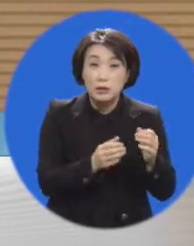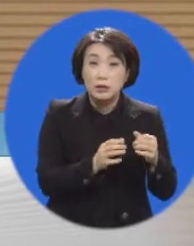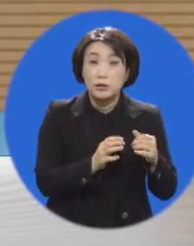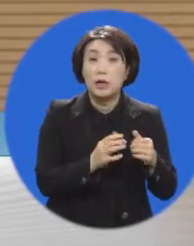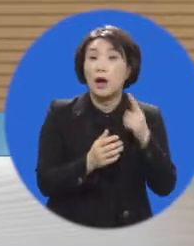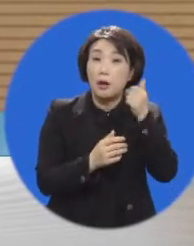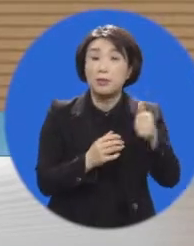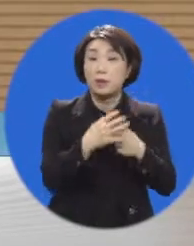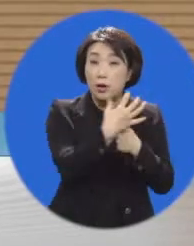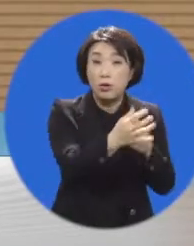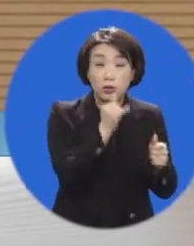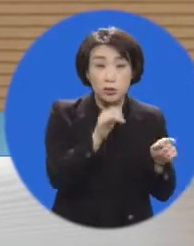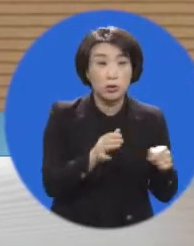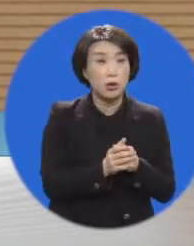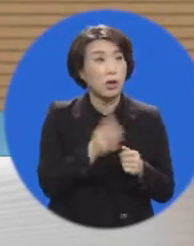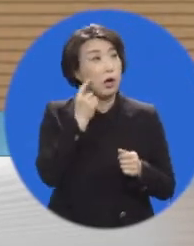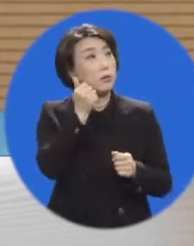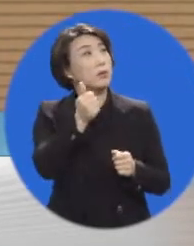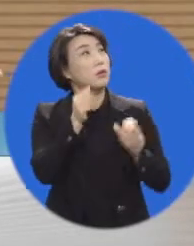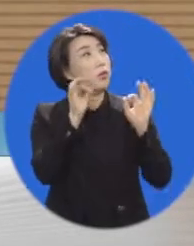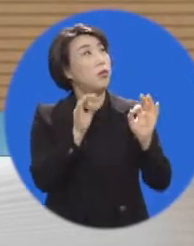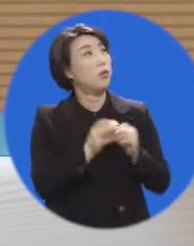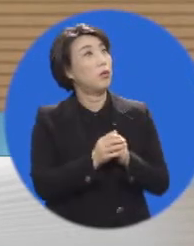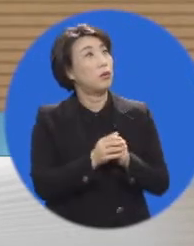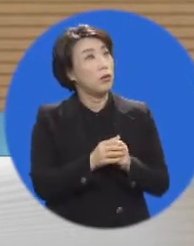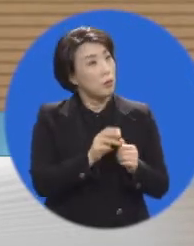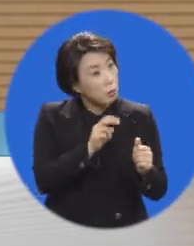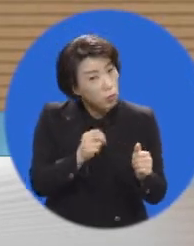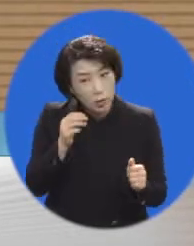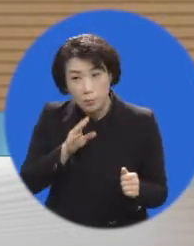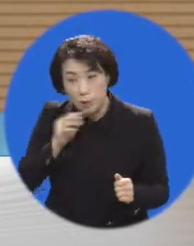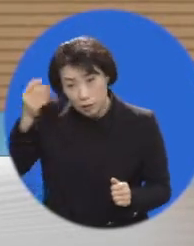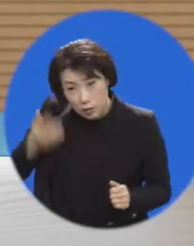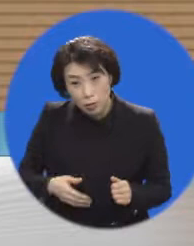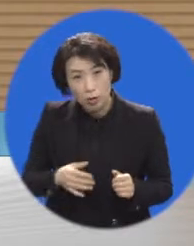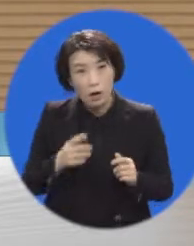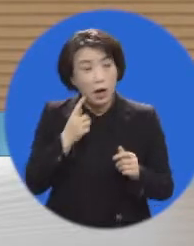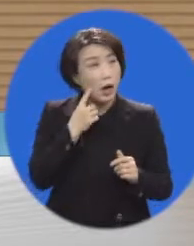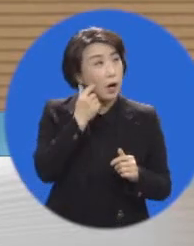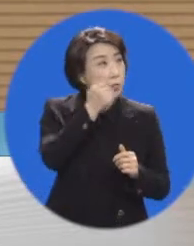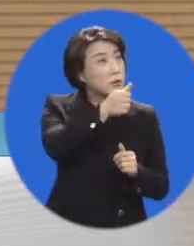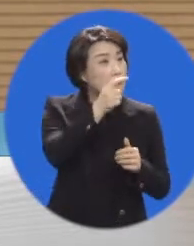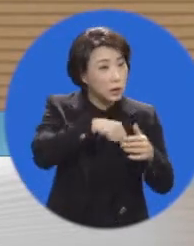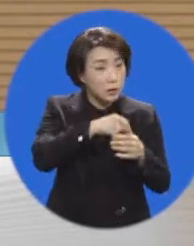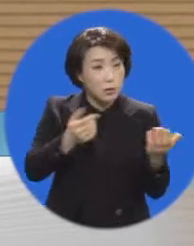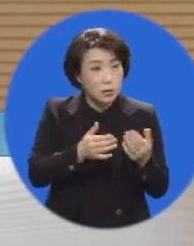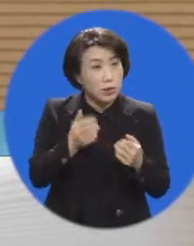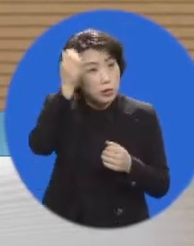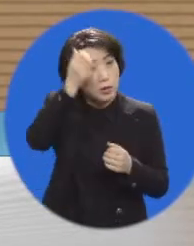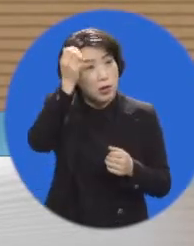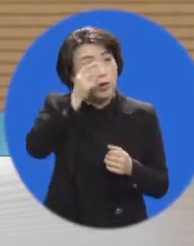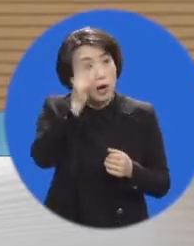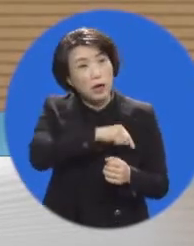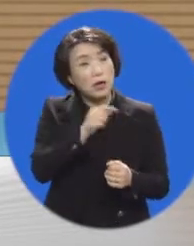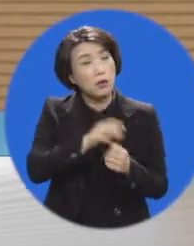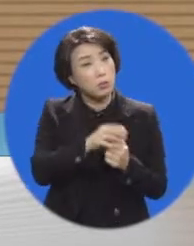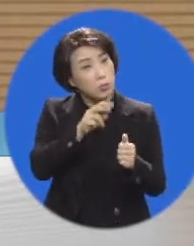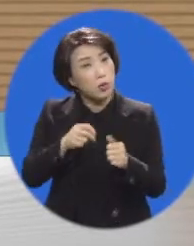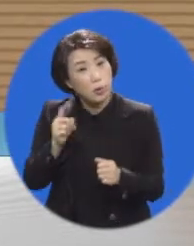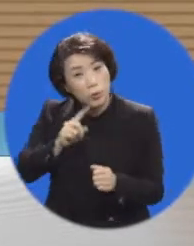사용당하니까 아버지를 미워해야 돼. 아버지 속에서 역사하는 그 영을 악한 영을 미워해야